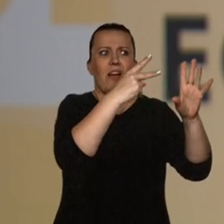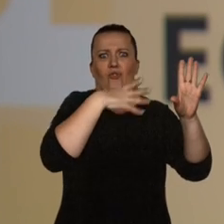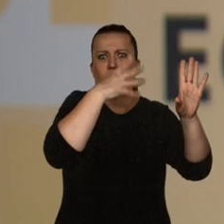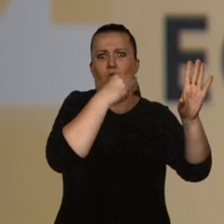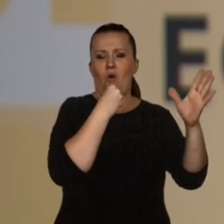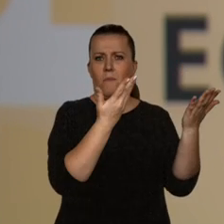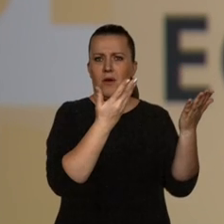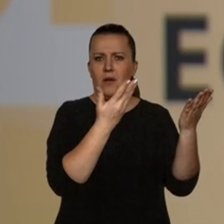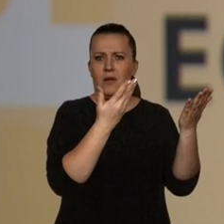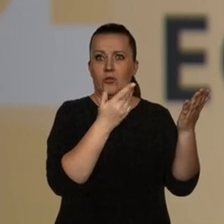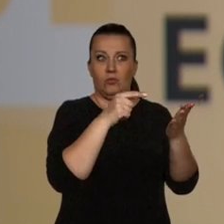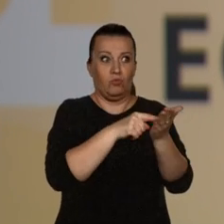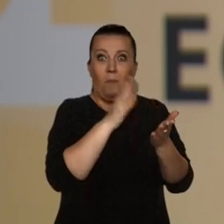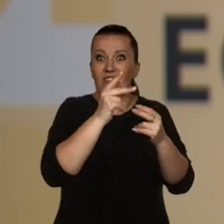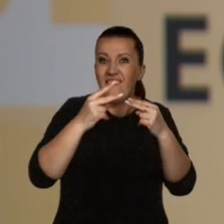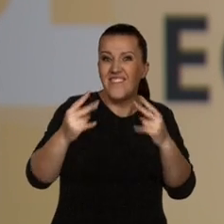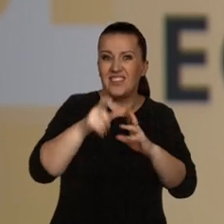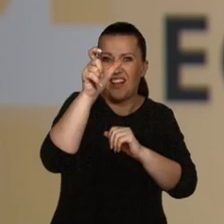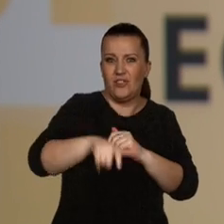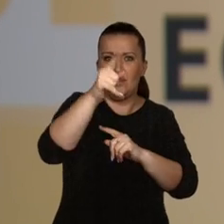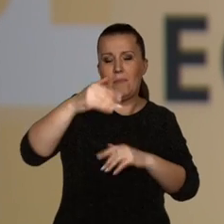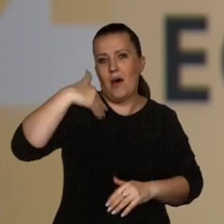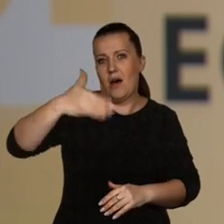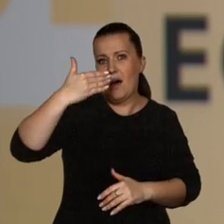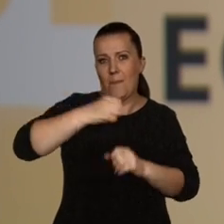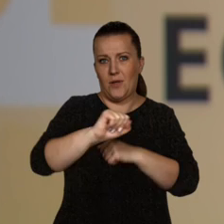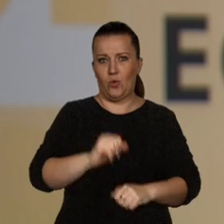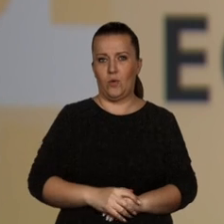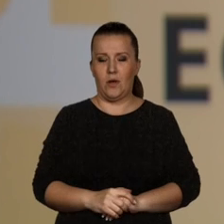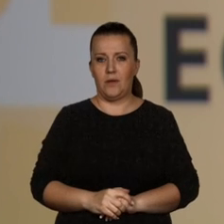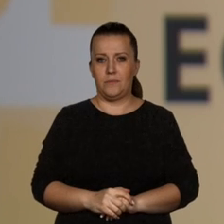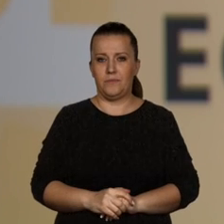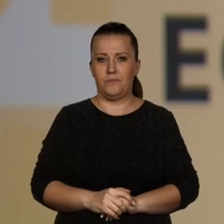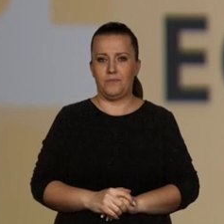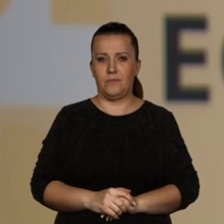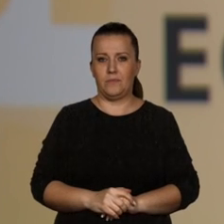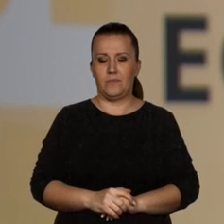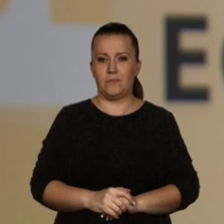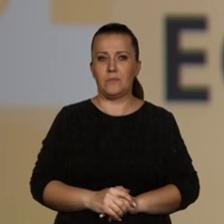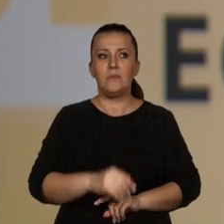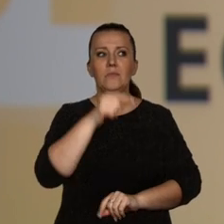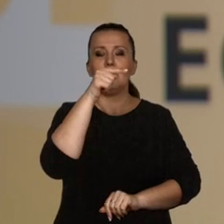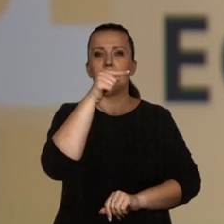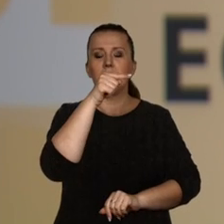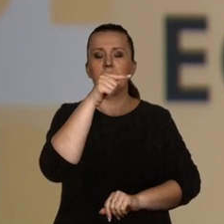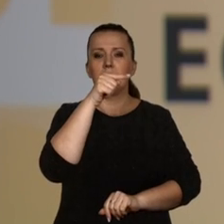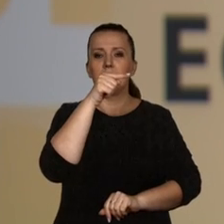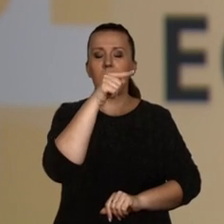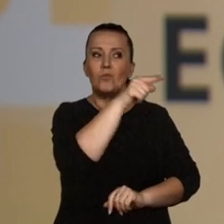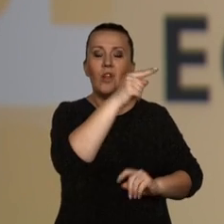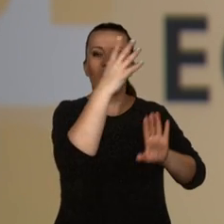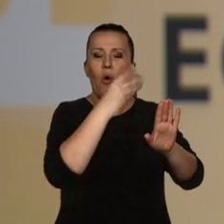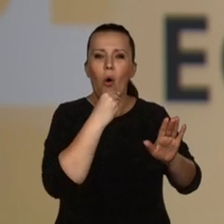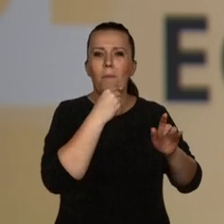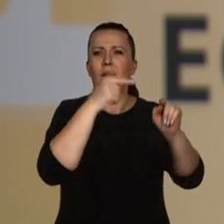mierze przełomowy? To będzie ważnym odkryciem w Twojej pracy maturalnej. To dzieło sztuki musi jakoś